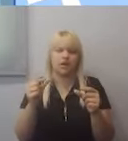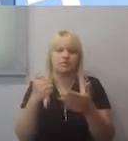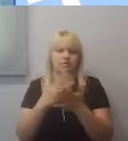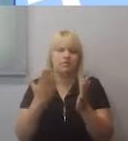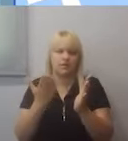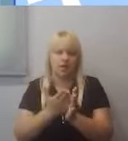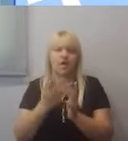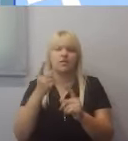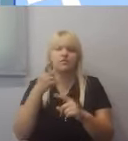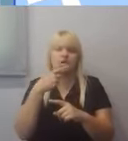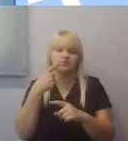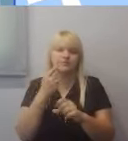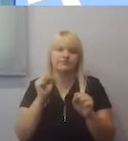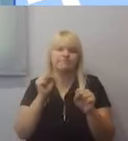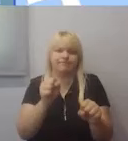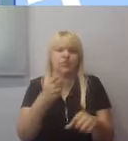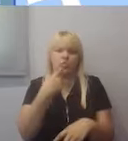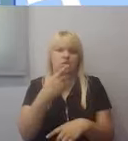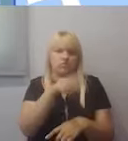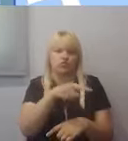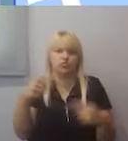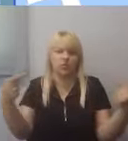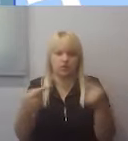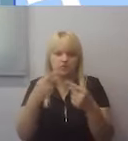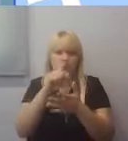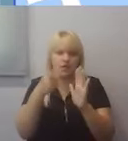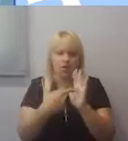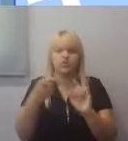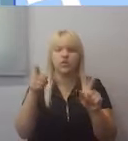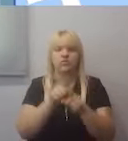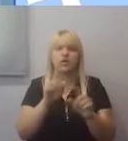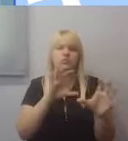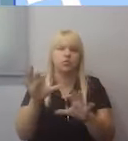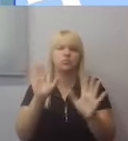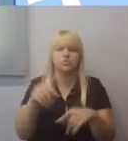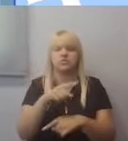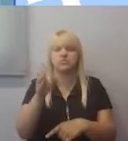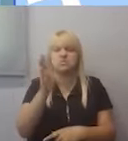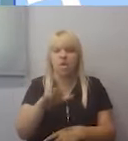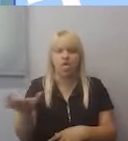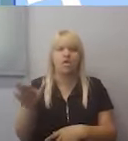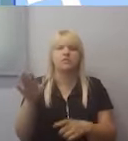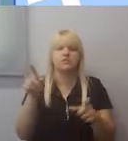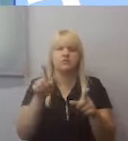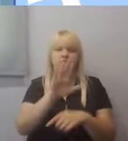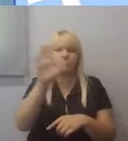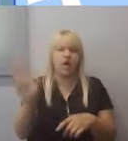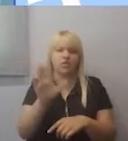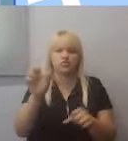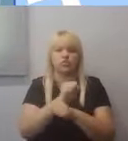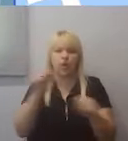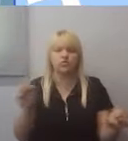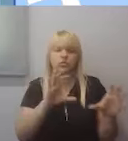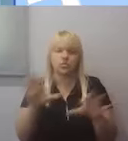jautājumu ja tāpat arī rūpes par tiem bērniņiem kur vecāki rūpējās par valsts drošību vai kādus kritisko